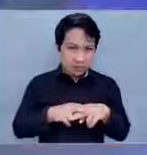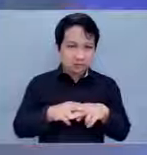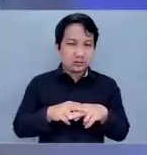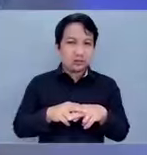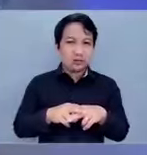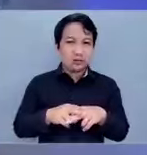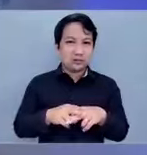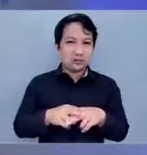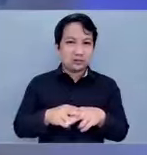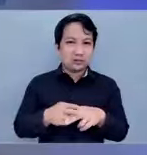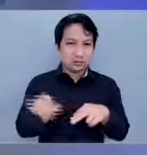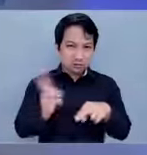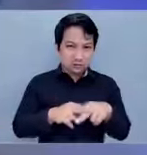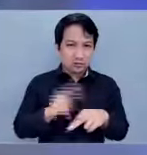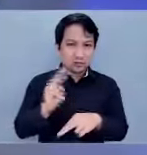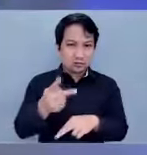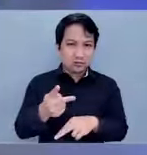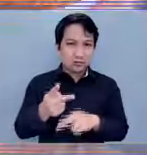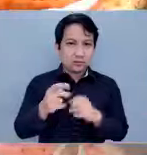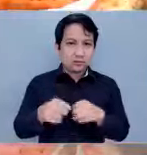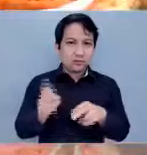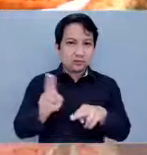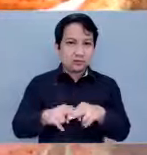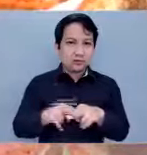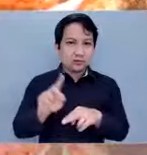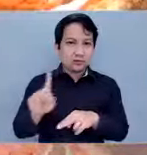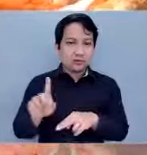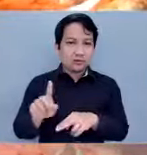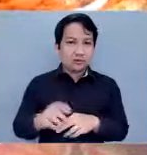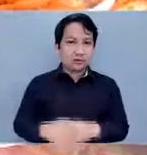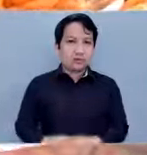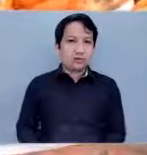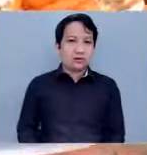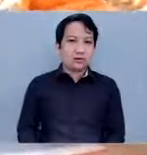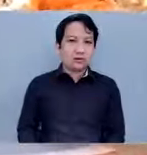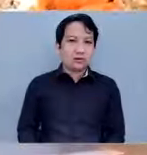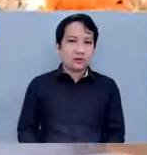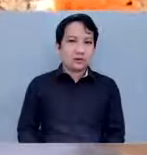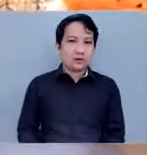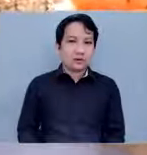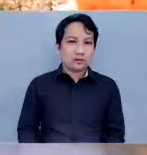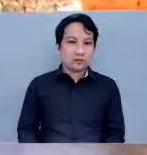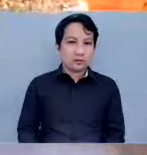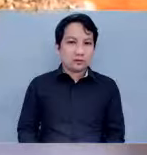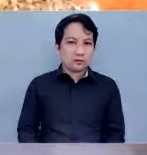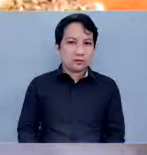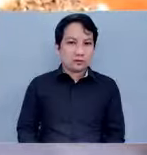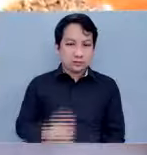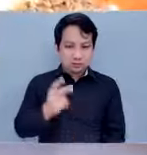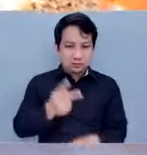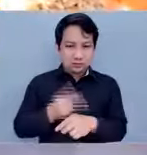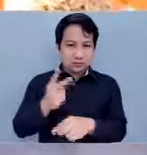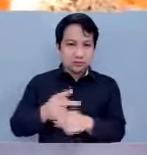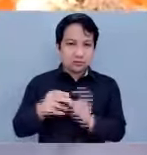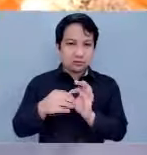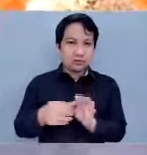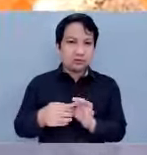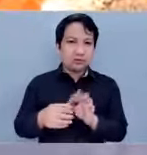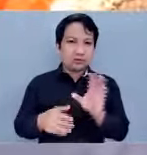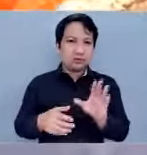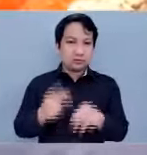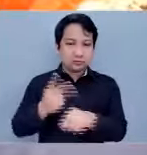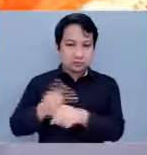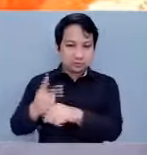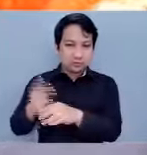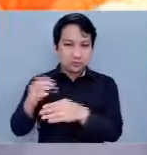po, dalawa po yung egg niya, tapos isa lang po yung meat. Yung pinakamalaki po namin, yung double meat and double egg. Anong meat pala yung